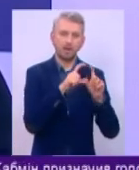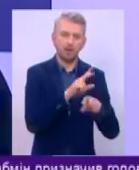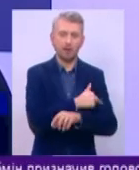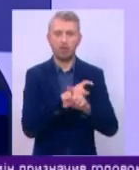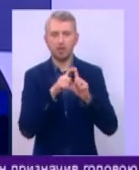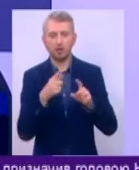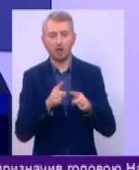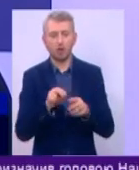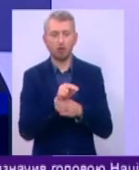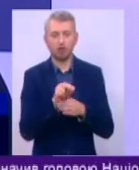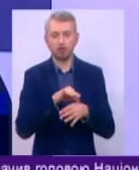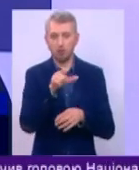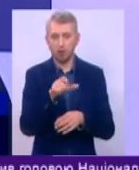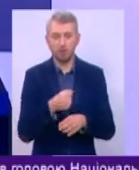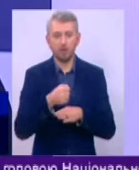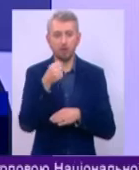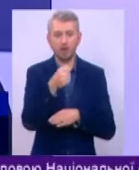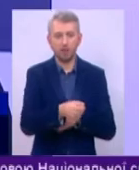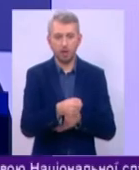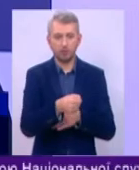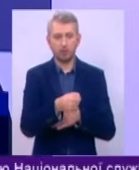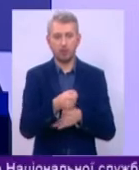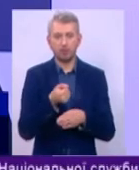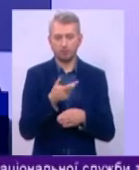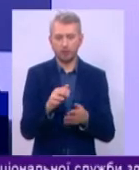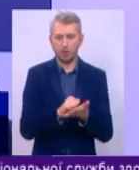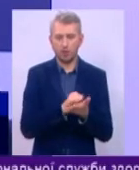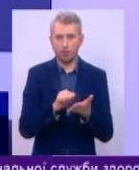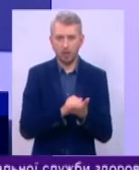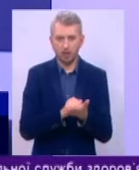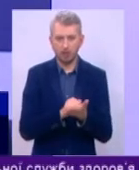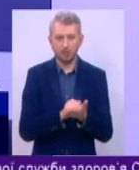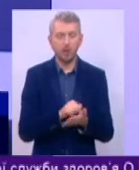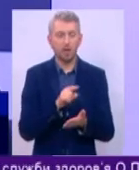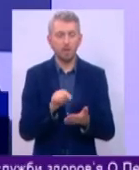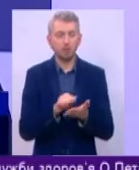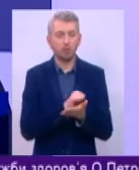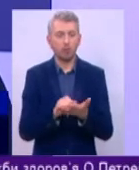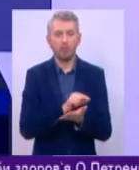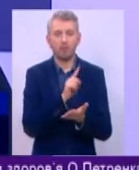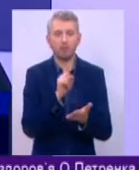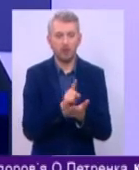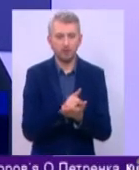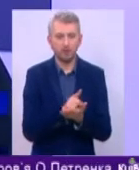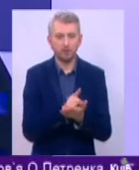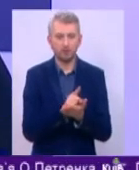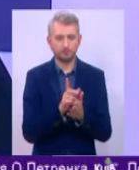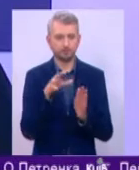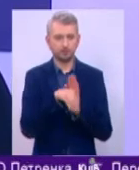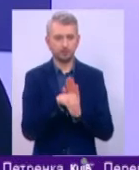которая лечит больного, направляет соответствующим пакетом документов. И к этим документам обязательно,